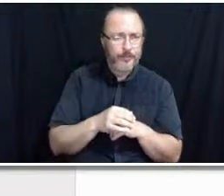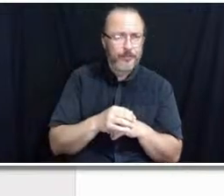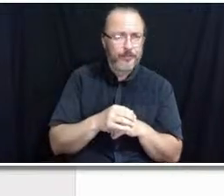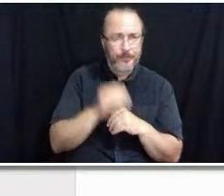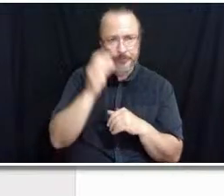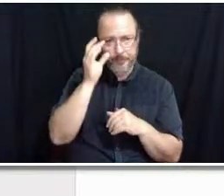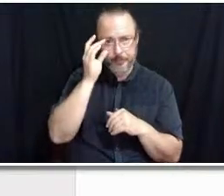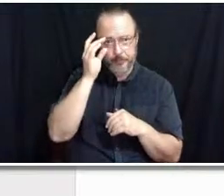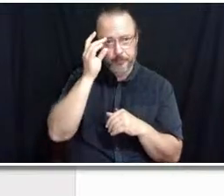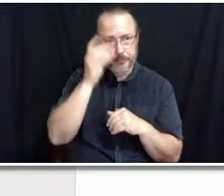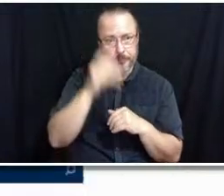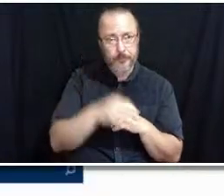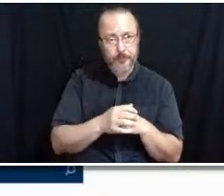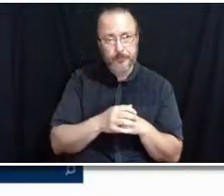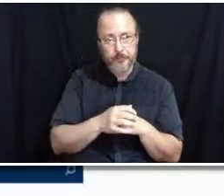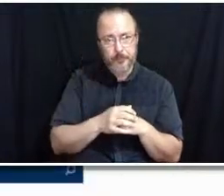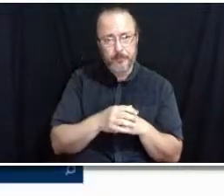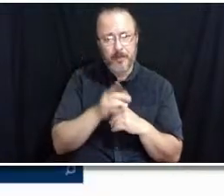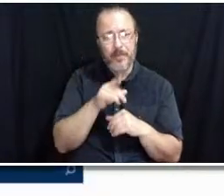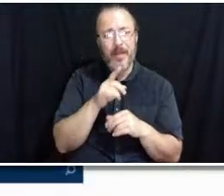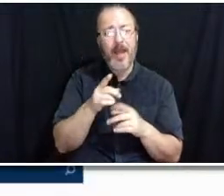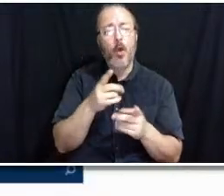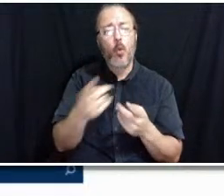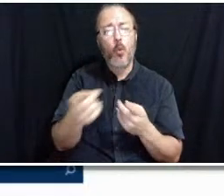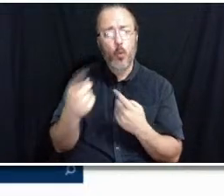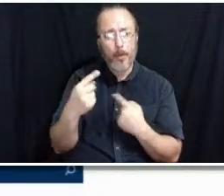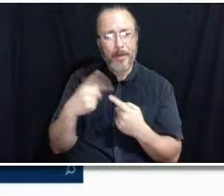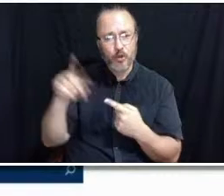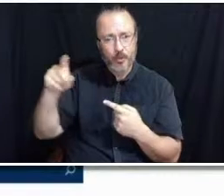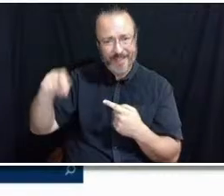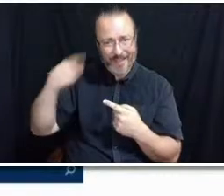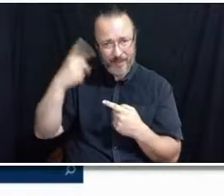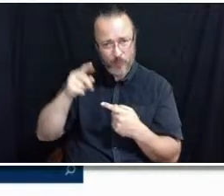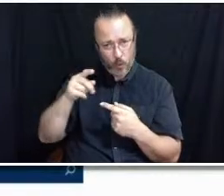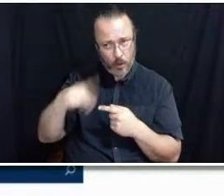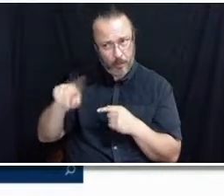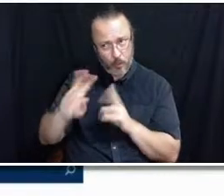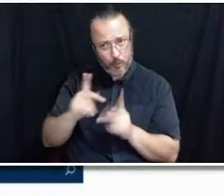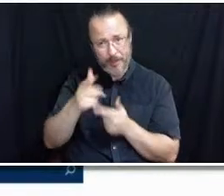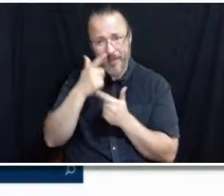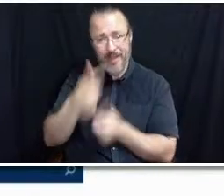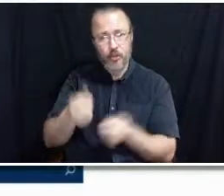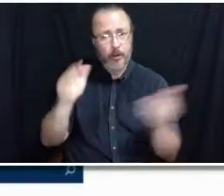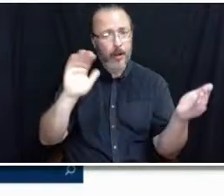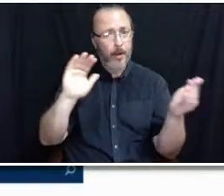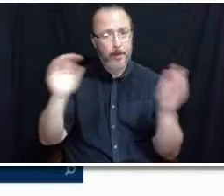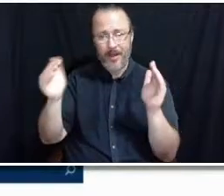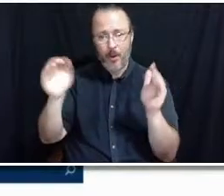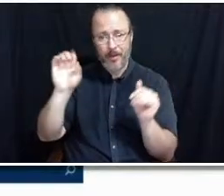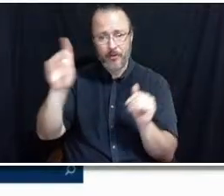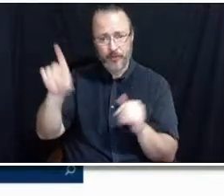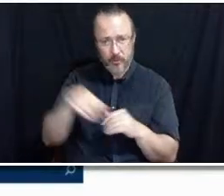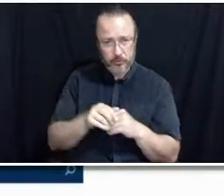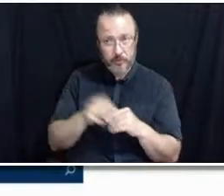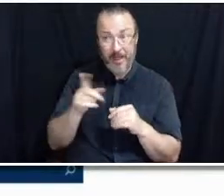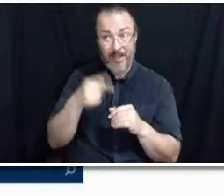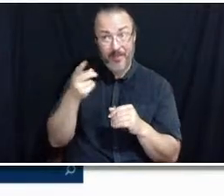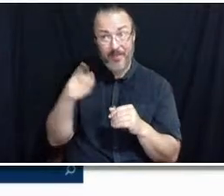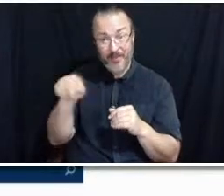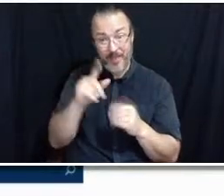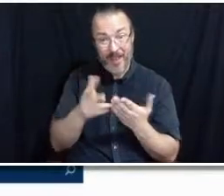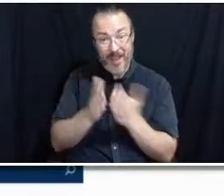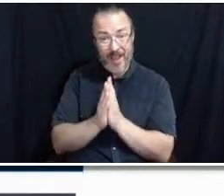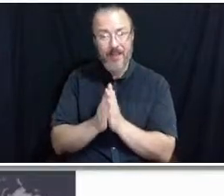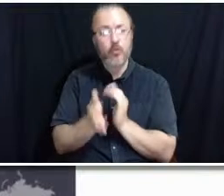sur l'éducation, comme vous le voyez ici, répond aux besoins de tous ceux qui s'intéressent à l'éducation comparative et ceux qui se